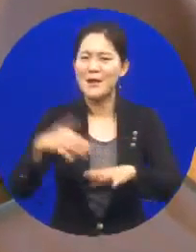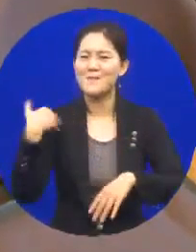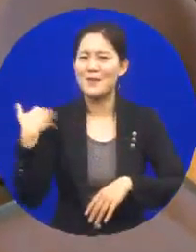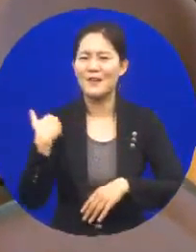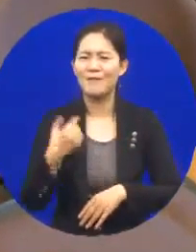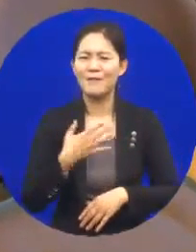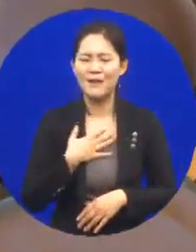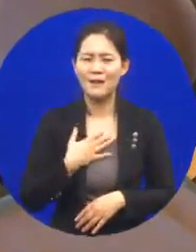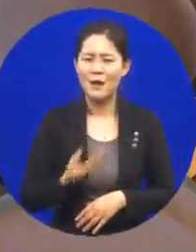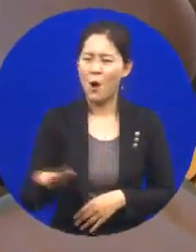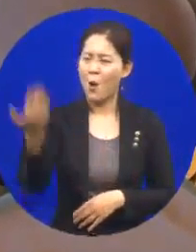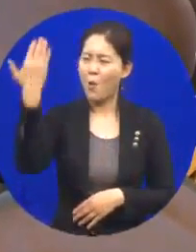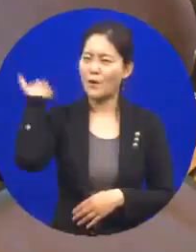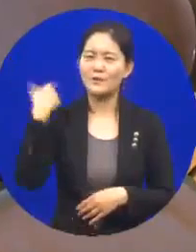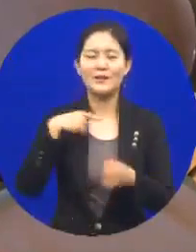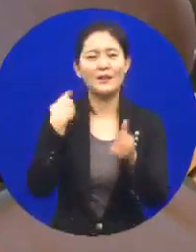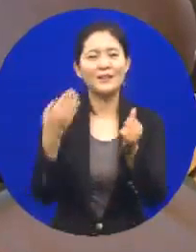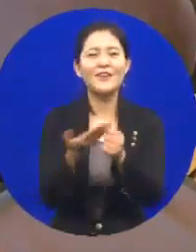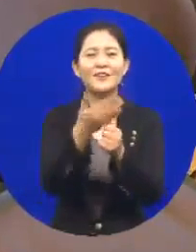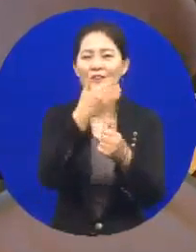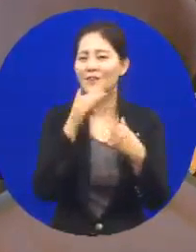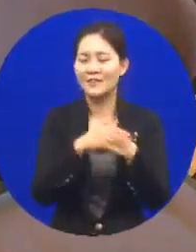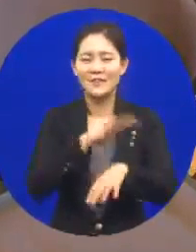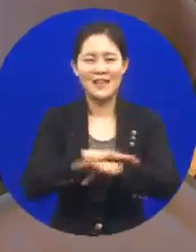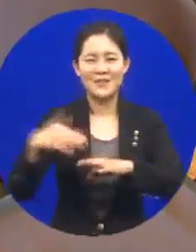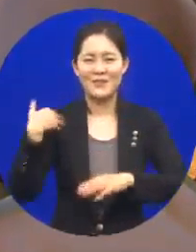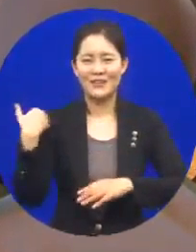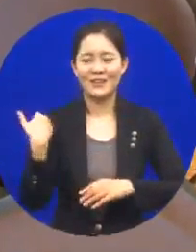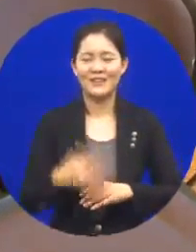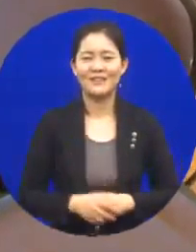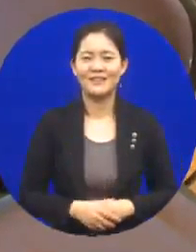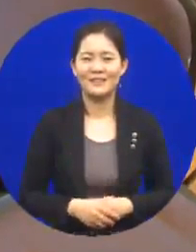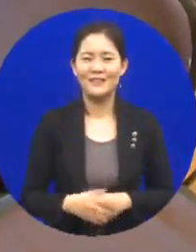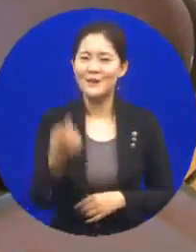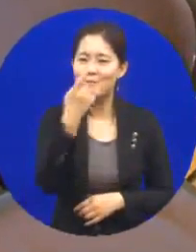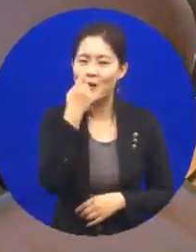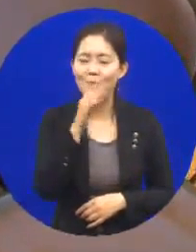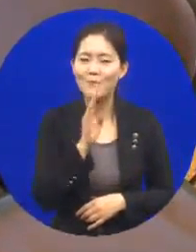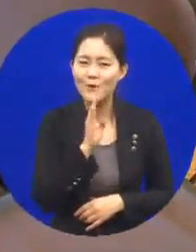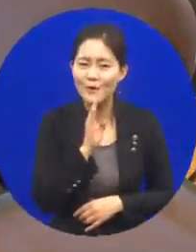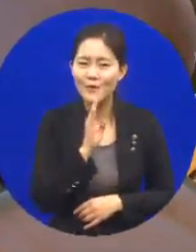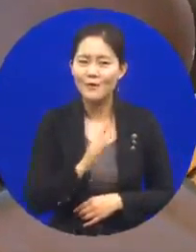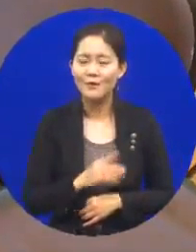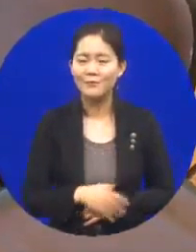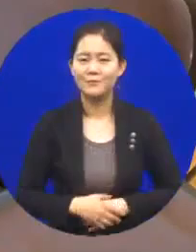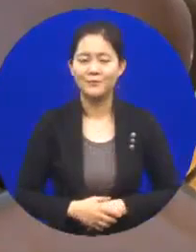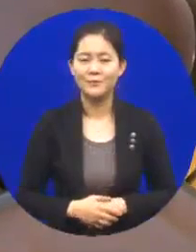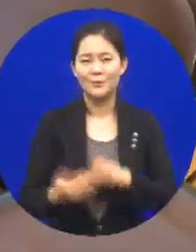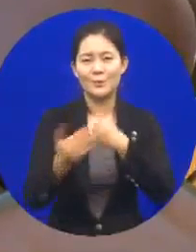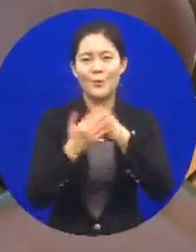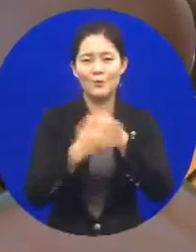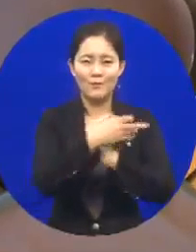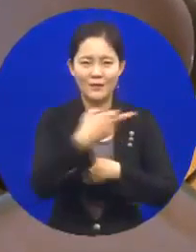뭐 저희도 아이를 키웠지만은 그래도 시간도 많이 지나고 해서 네, 그래서 배워두면 한 번씩 이렇게